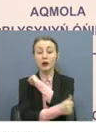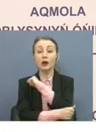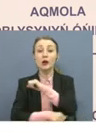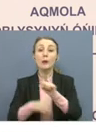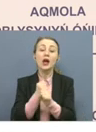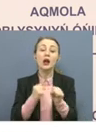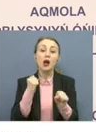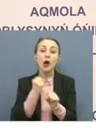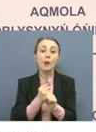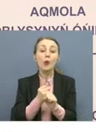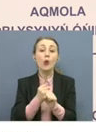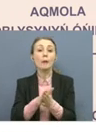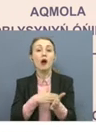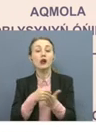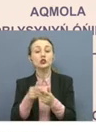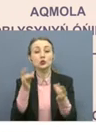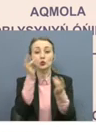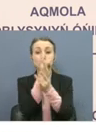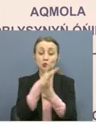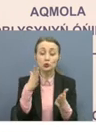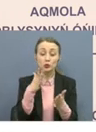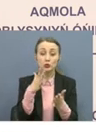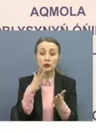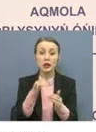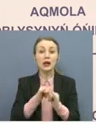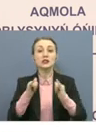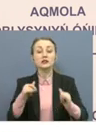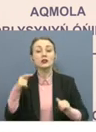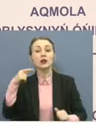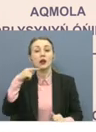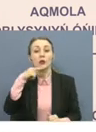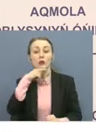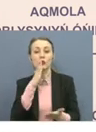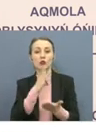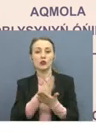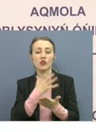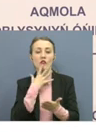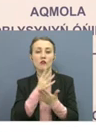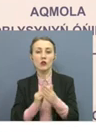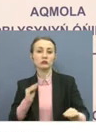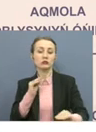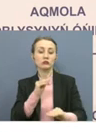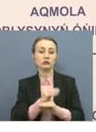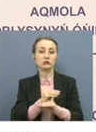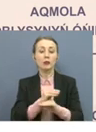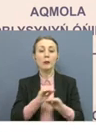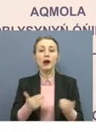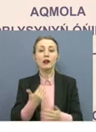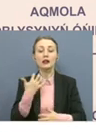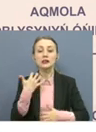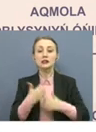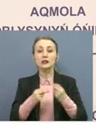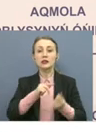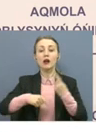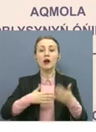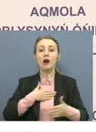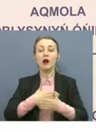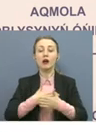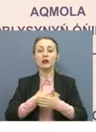төрттілік малын бағатын жайылым аумағын, оның геоботаникалық жағдайын анықтау үшін қажет. Ауылдық округтерге жайылым тапшылығы орын алса,